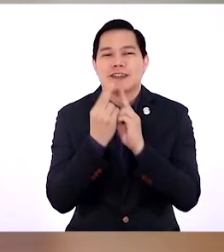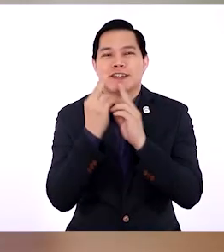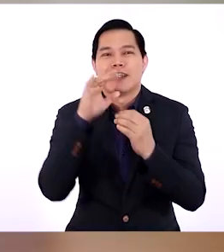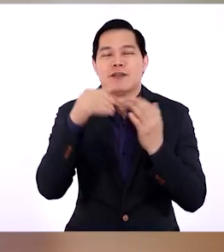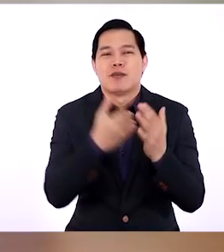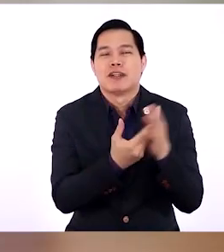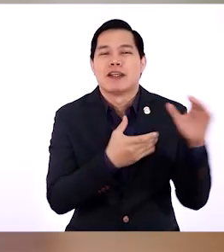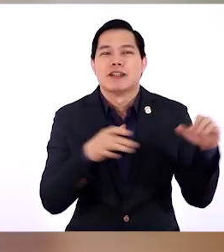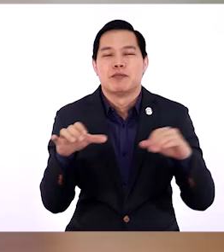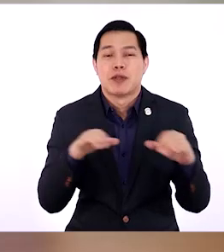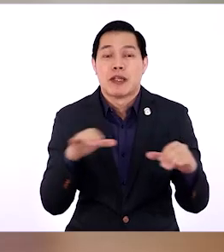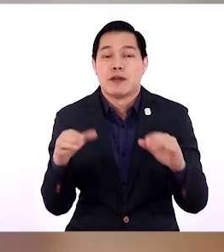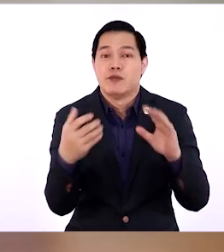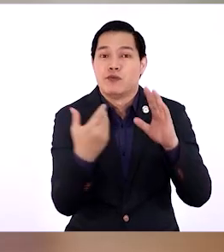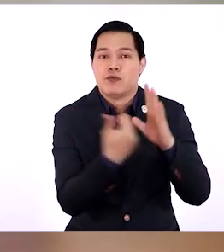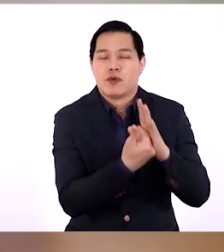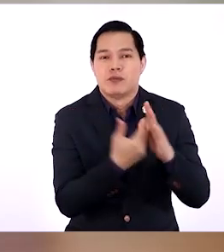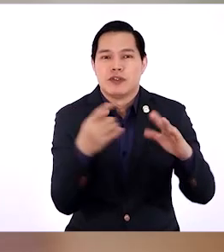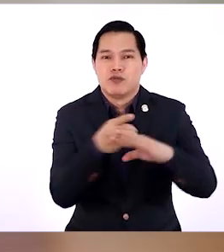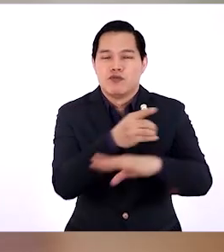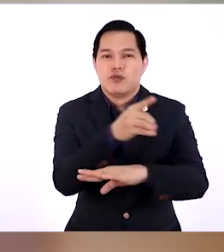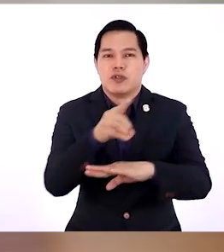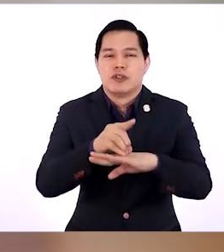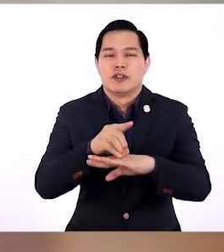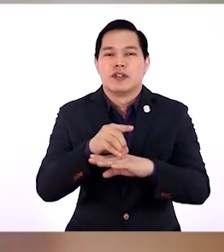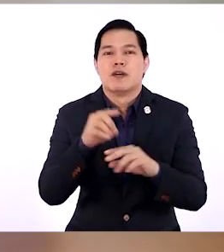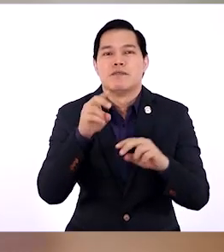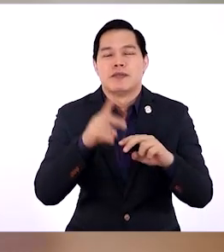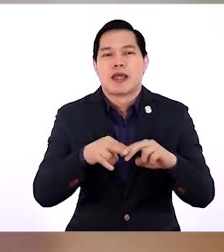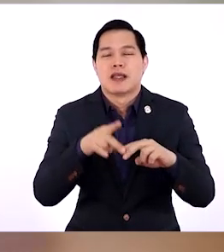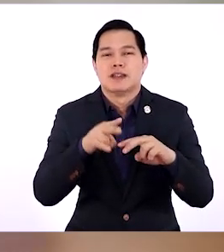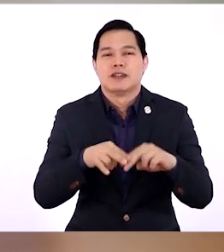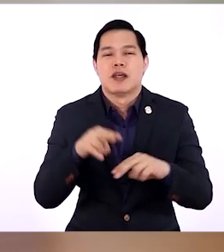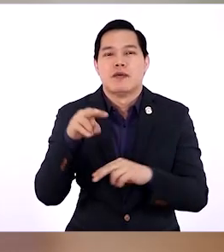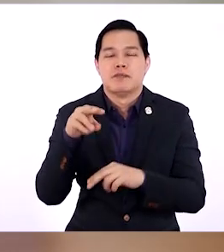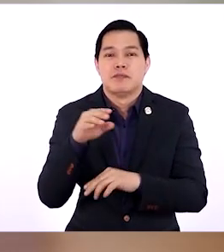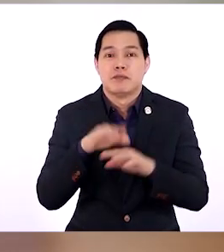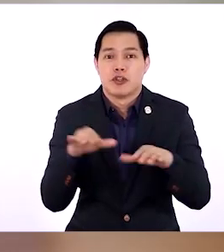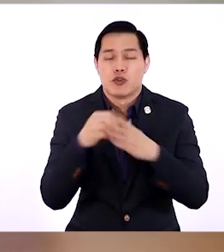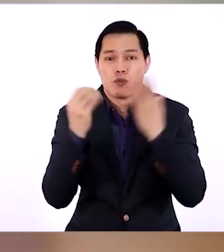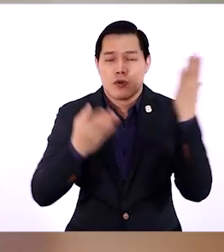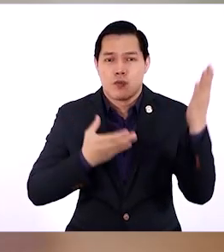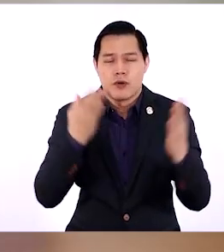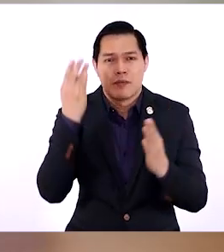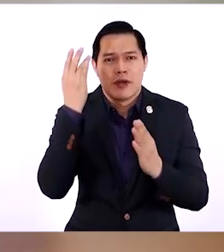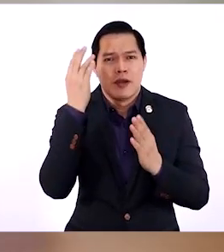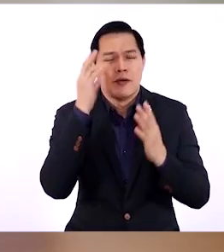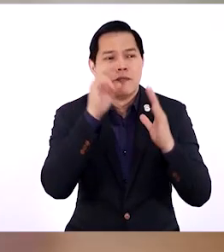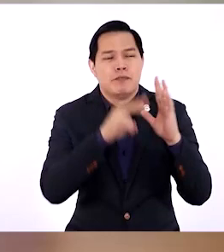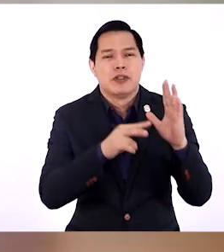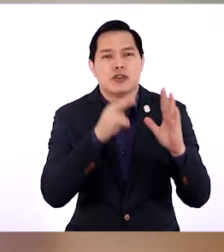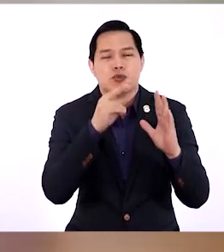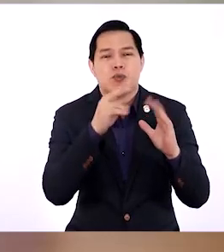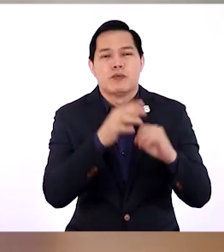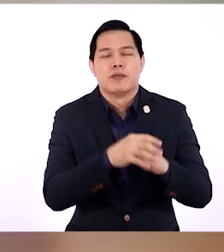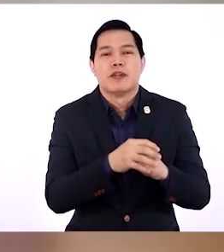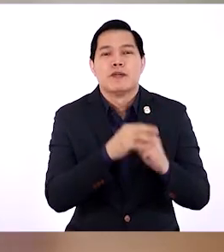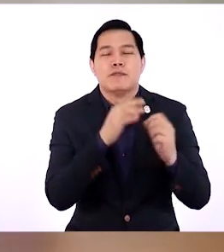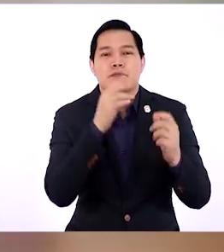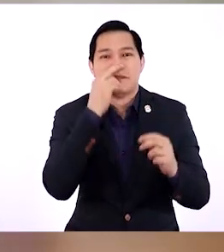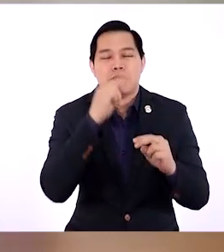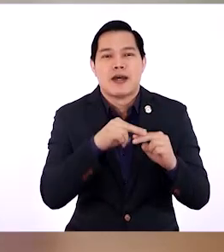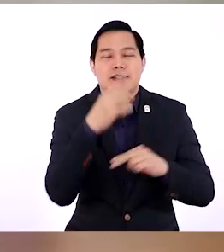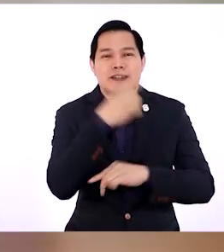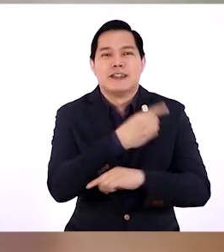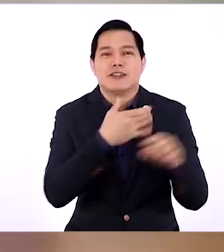mga aktibidad. Katunayan, sa distrito ng Lingayen, Pangasinan, isang PNK Virtual Fun Day ang isinagawa. May